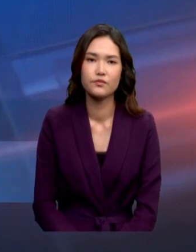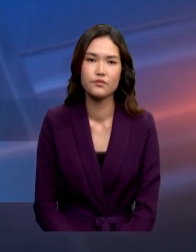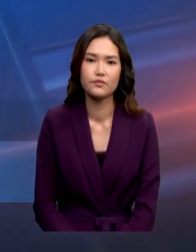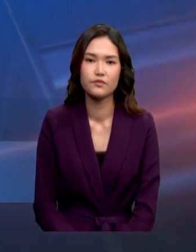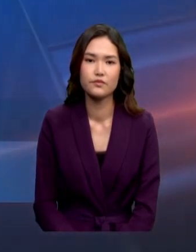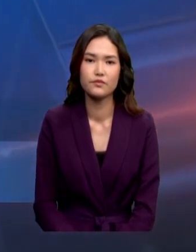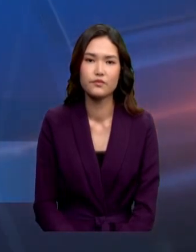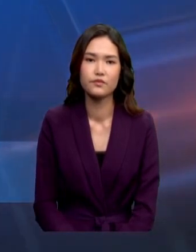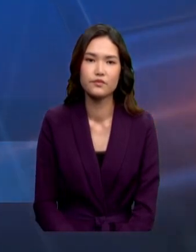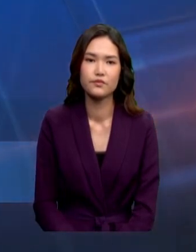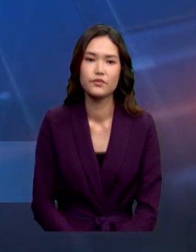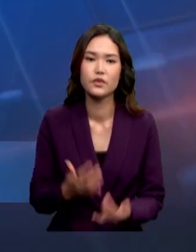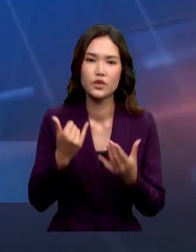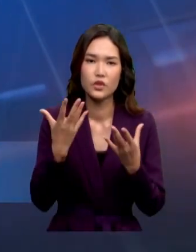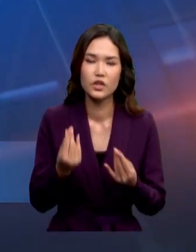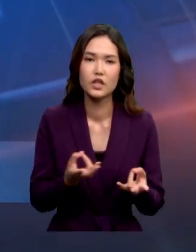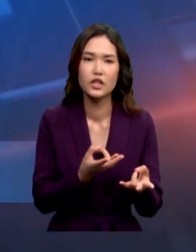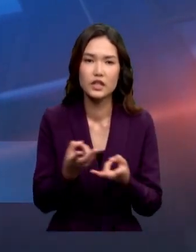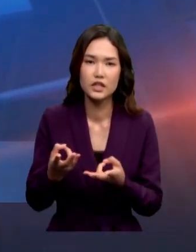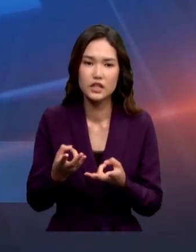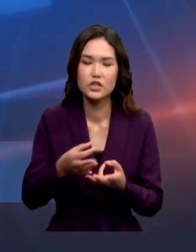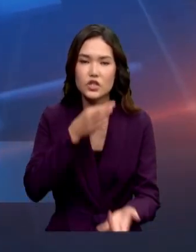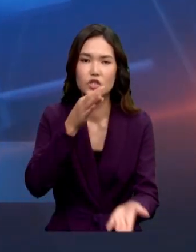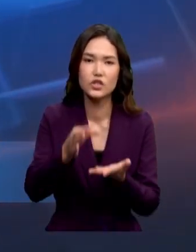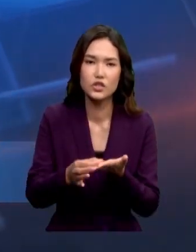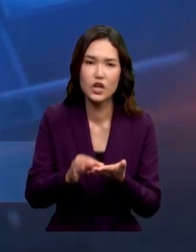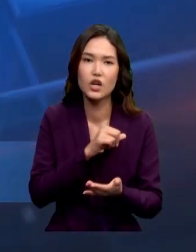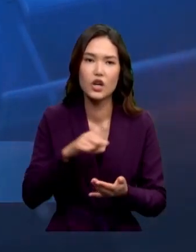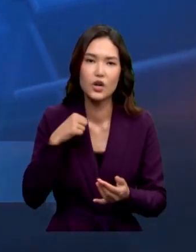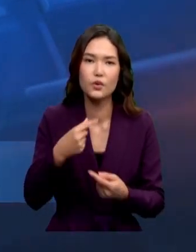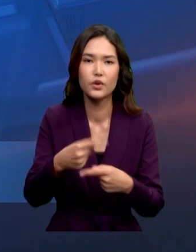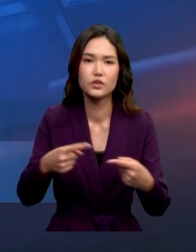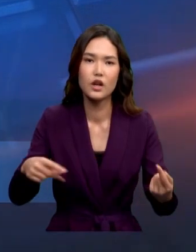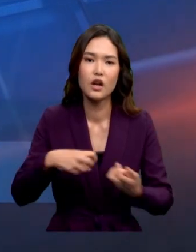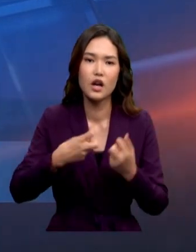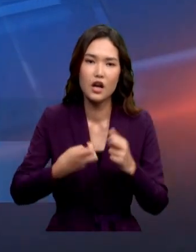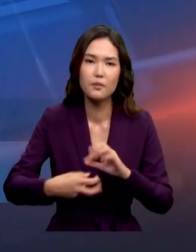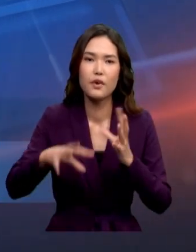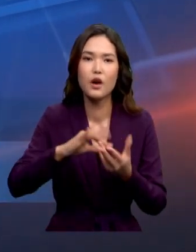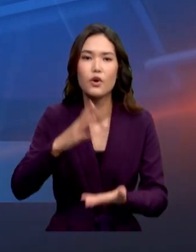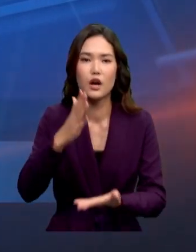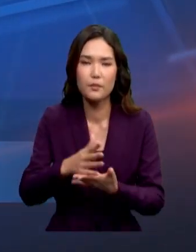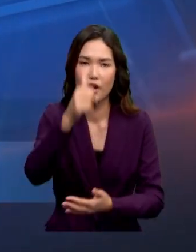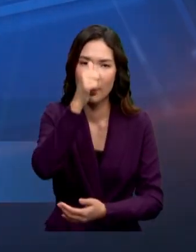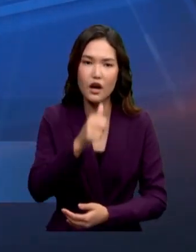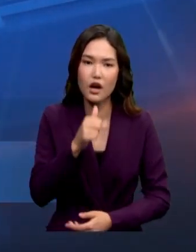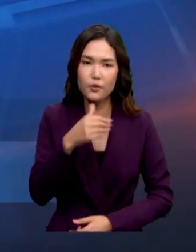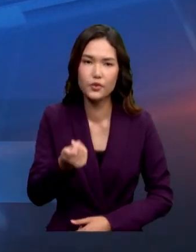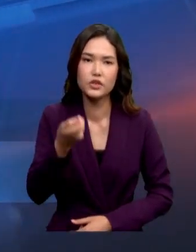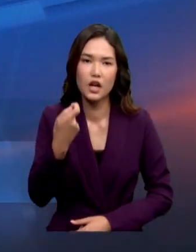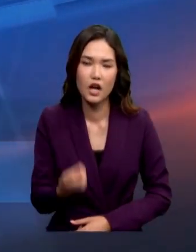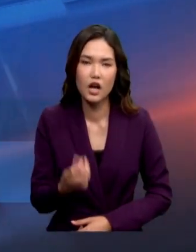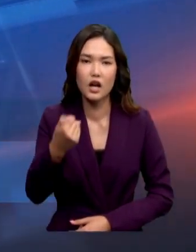есть какие-то заслуги в борьбе с инфляцией. Бұл жауаптылардың инфляция мен күресінің нәтижесі емес, бар болғаны маусымдық құбылыс. Арзандаған